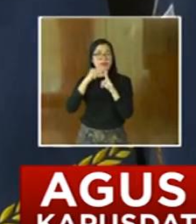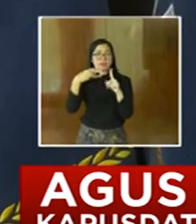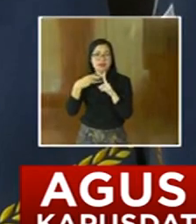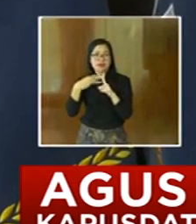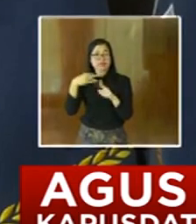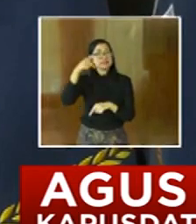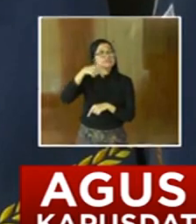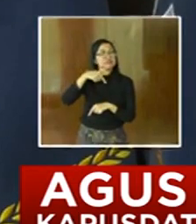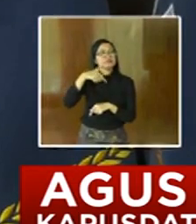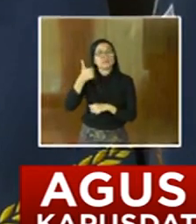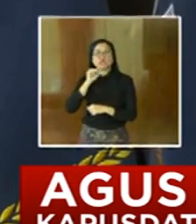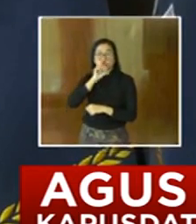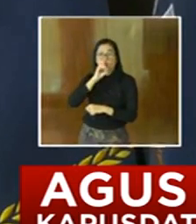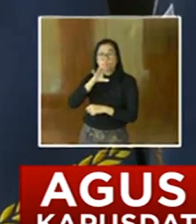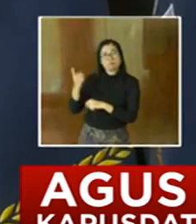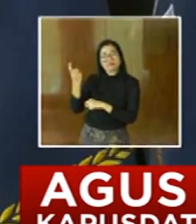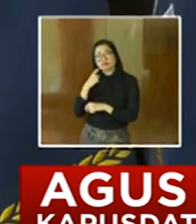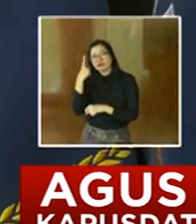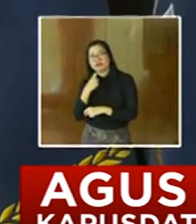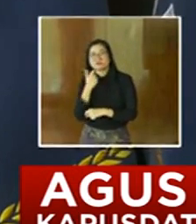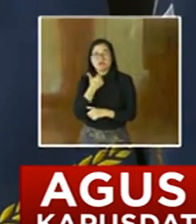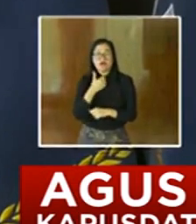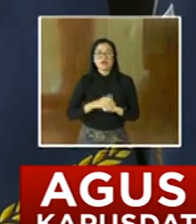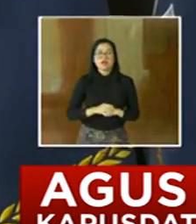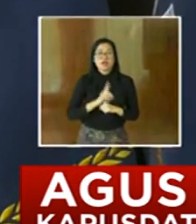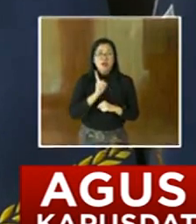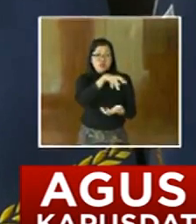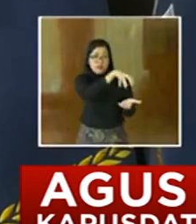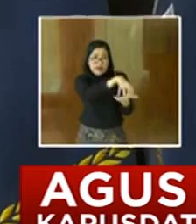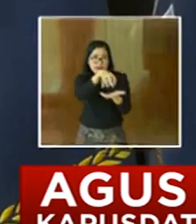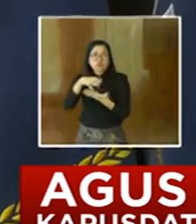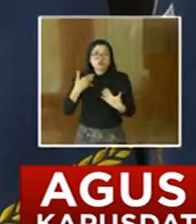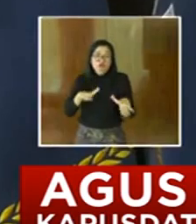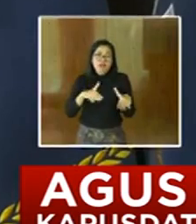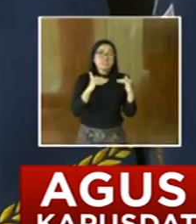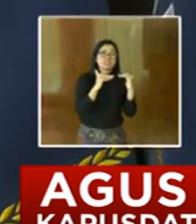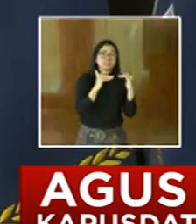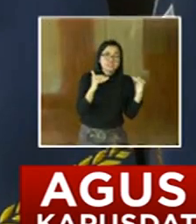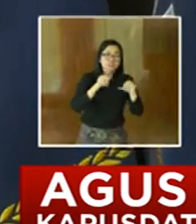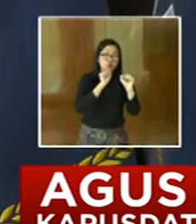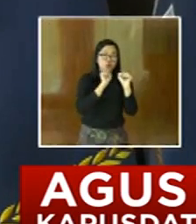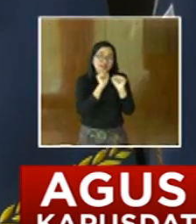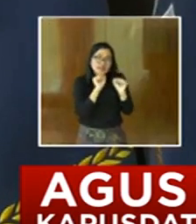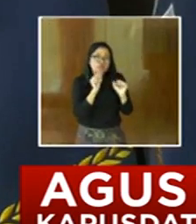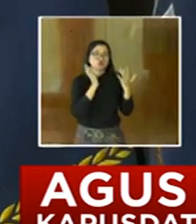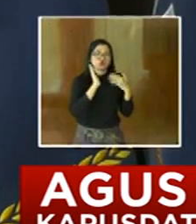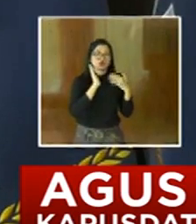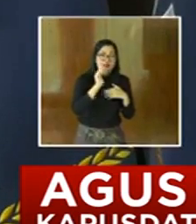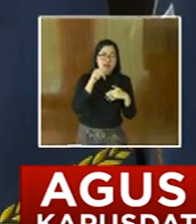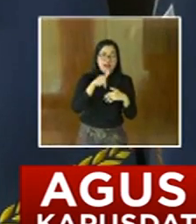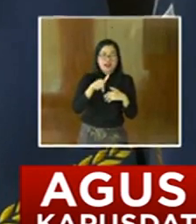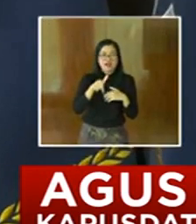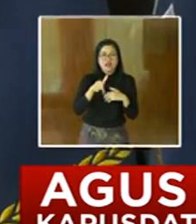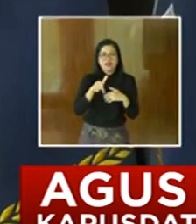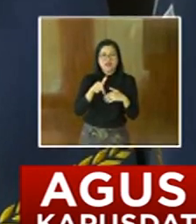bisa menjawab pertanyaan-pertanyaan tersebut jika daerah-daerah tersebut sudah menetapkan status keadaan darurat maka ke status keadaan